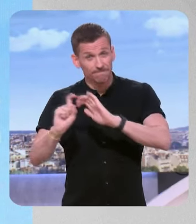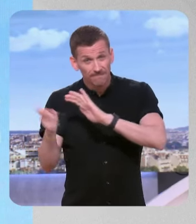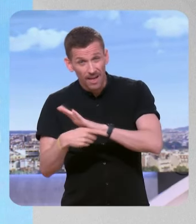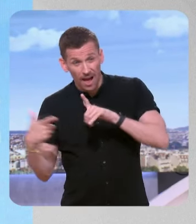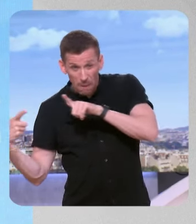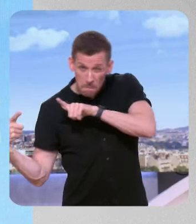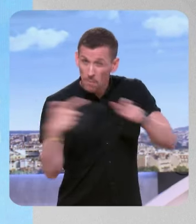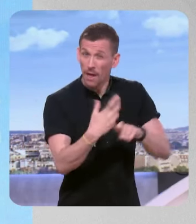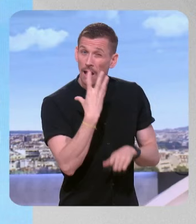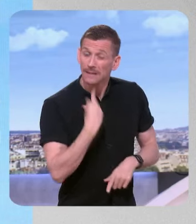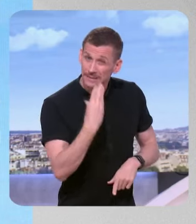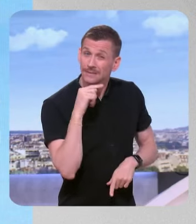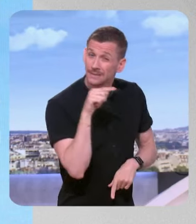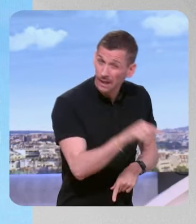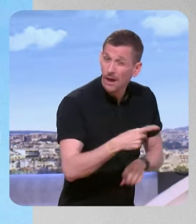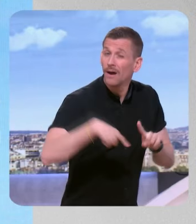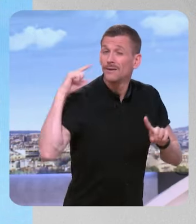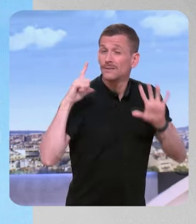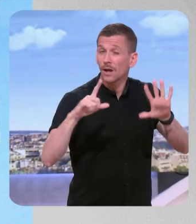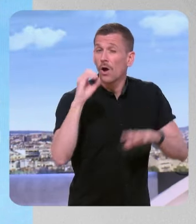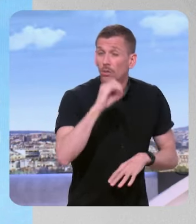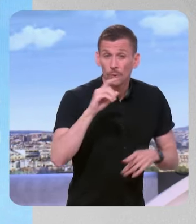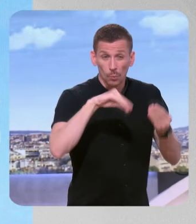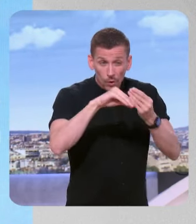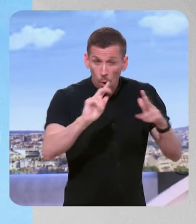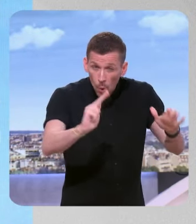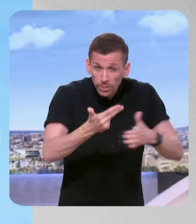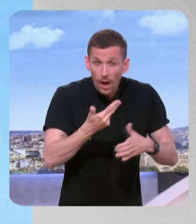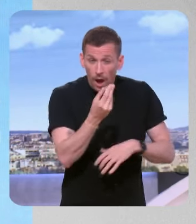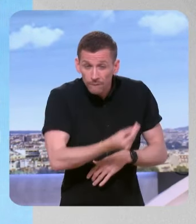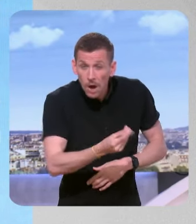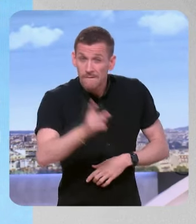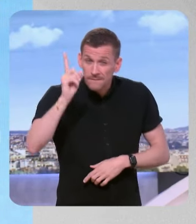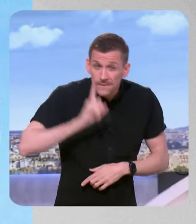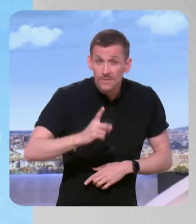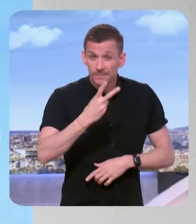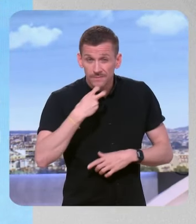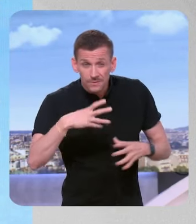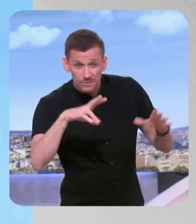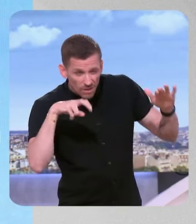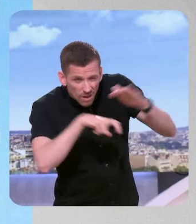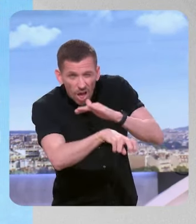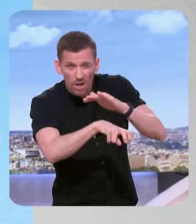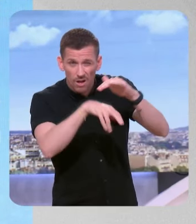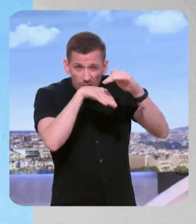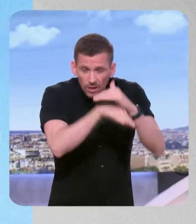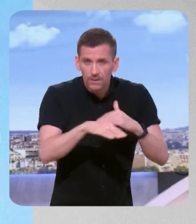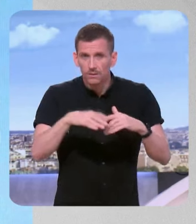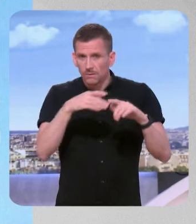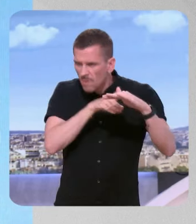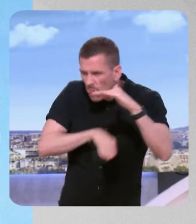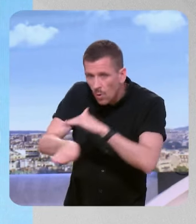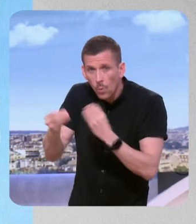qui détient encore des otages dont des enfants des bébés des femmes dans les tunnels de Gaza donc pour que ça